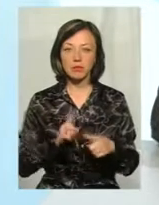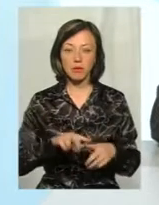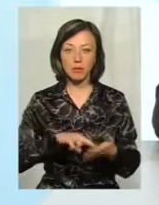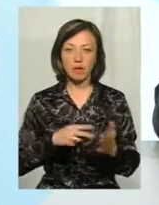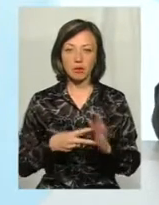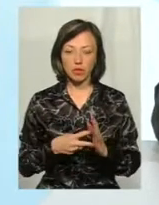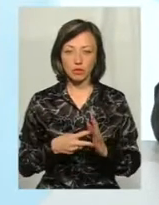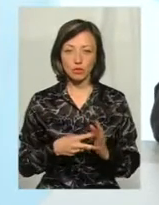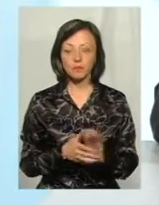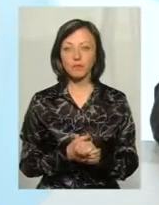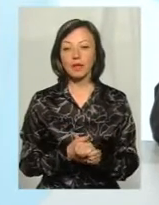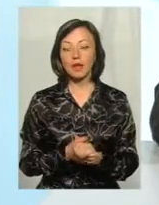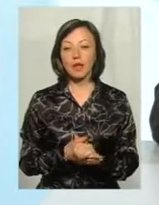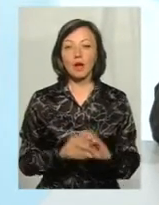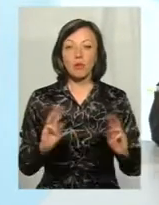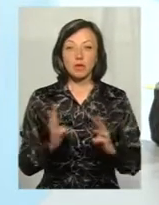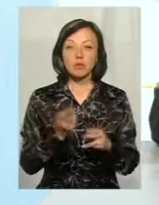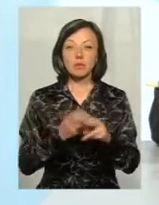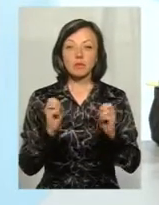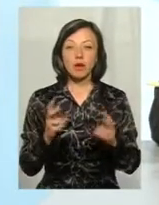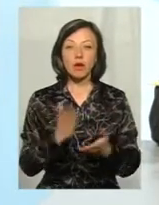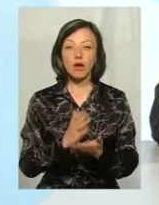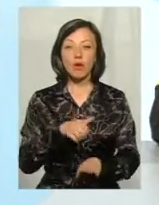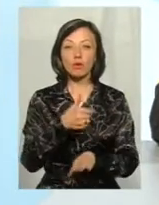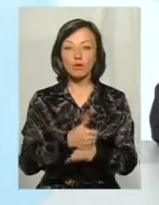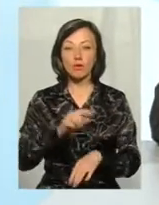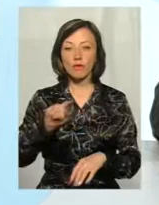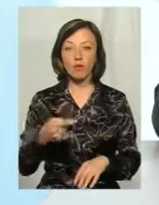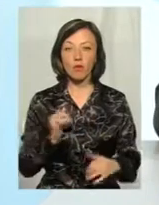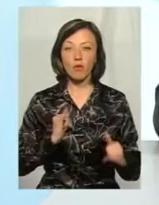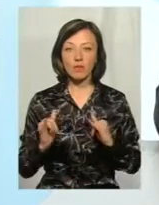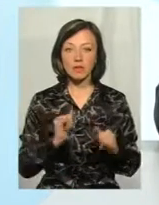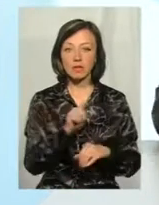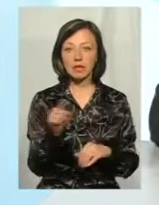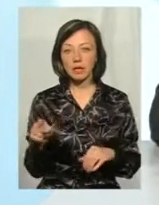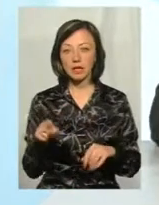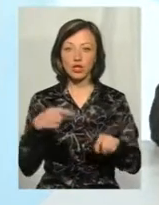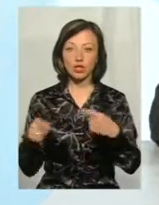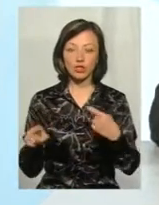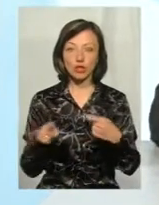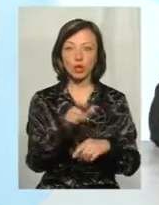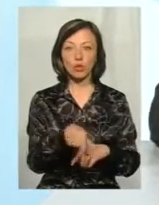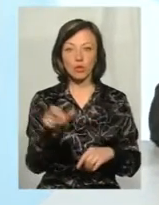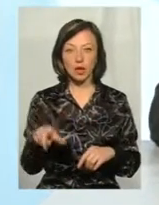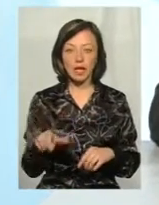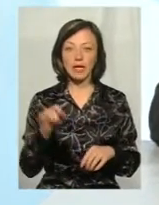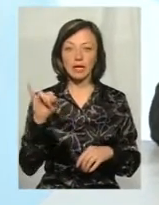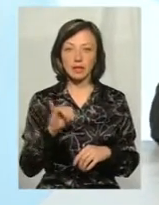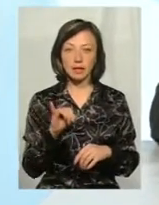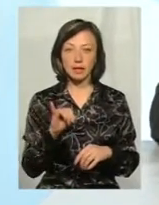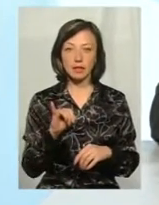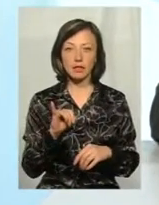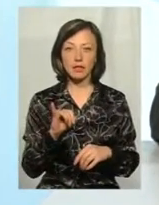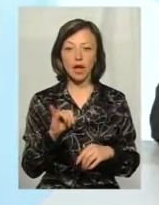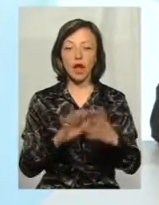передбачено. В цьому плані пожежна безпека є основним вимогою поведінки як тих, так і інших, значить, людей. І тому